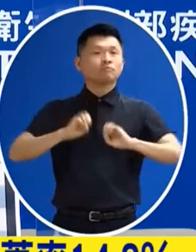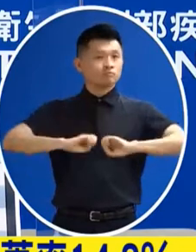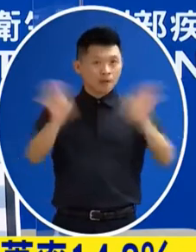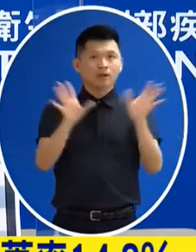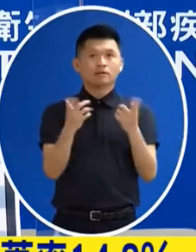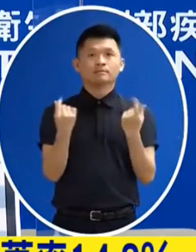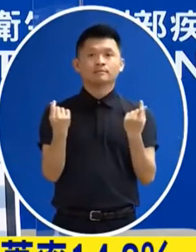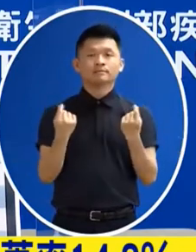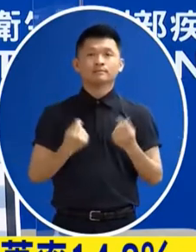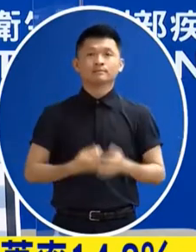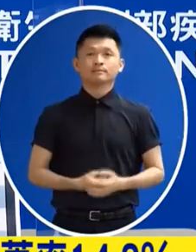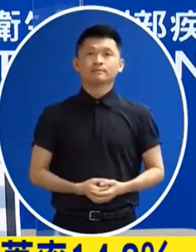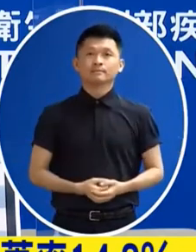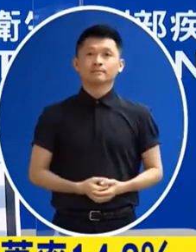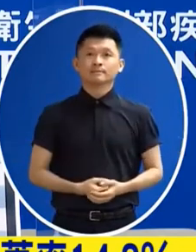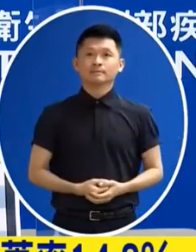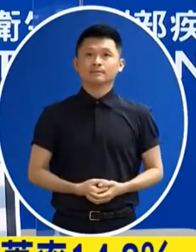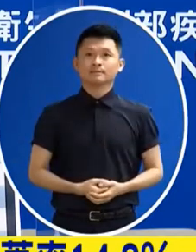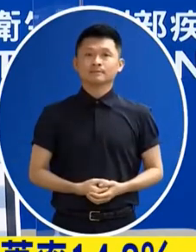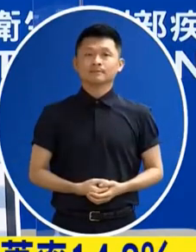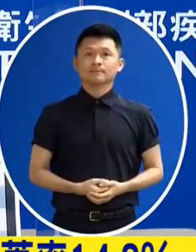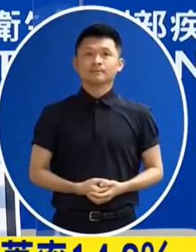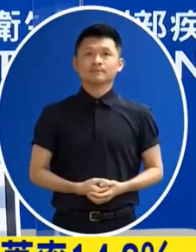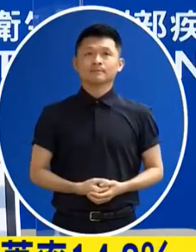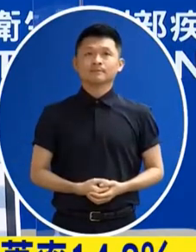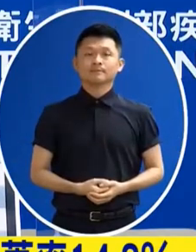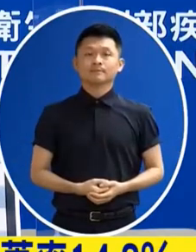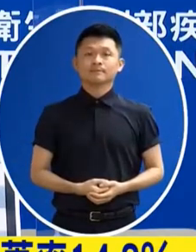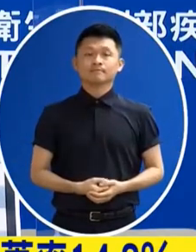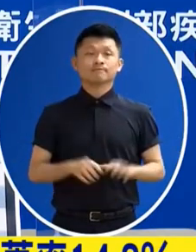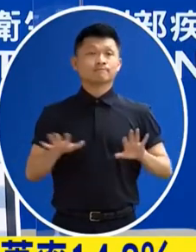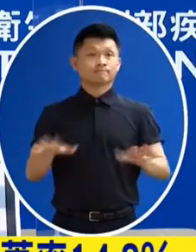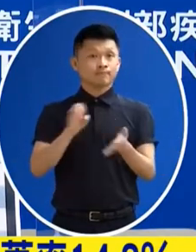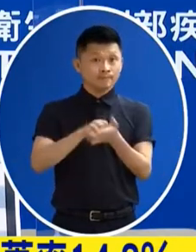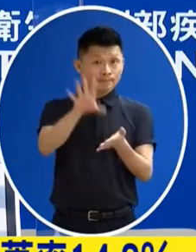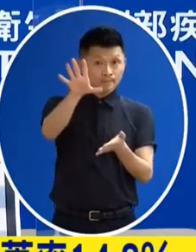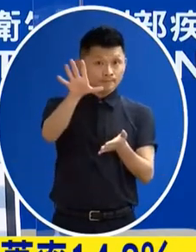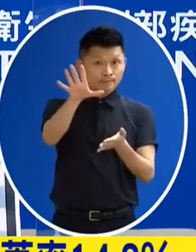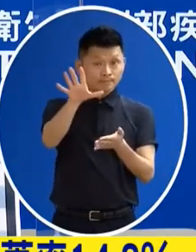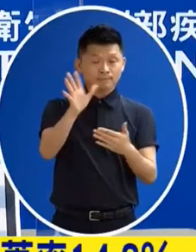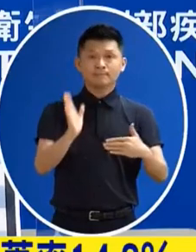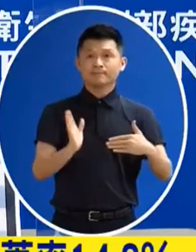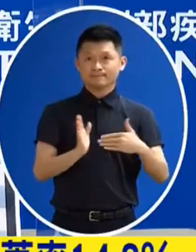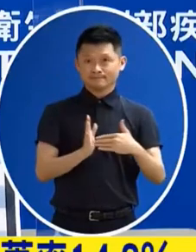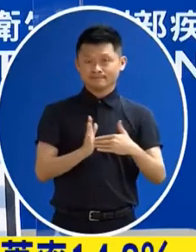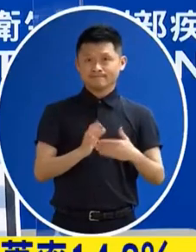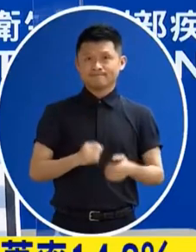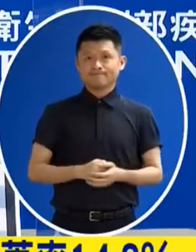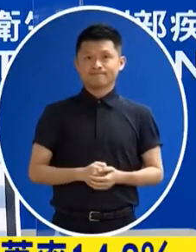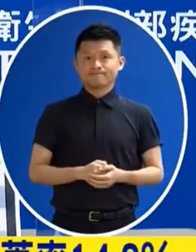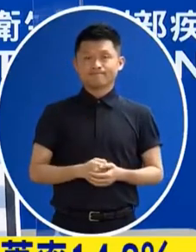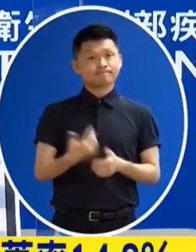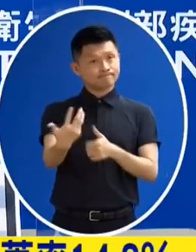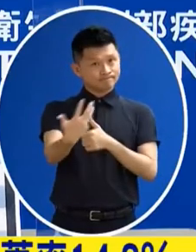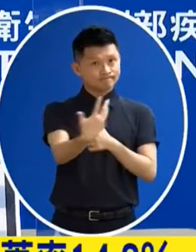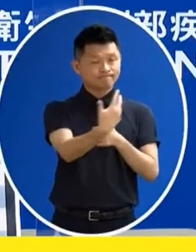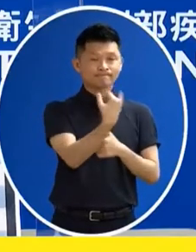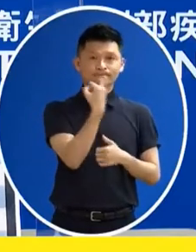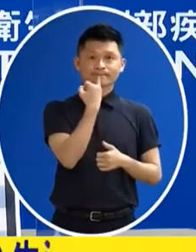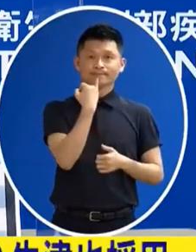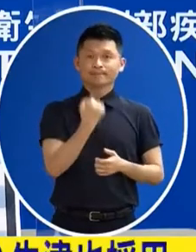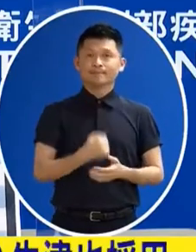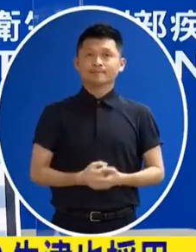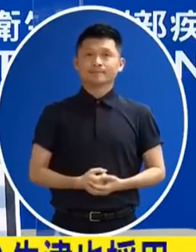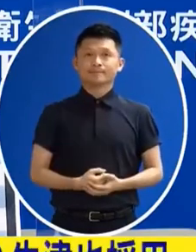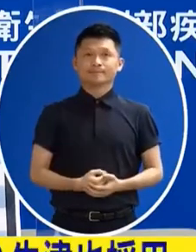报告。好，那我们今天的报告就先到这里哈，那有问题可以提出来